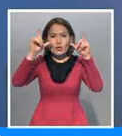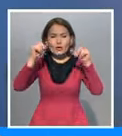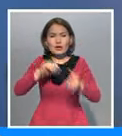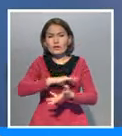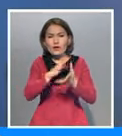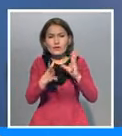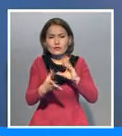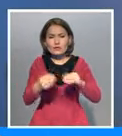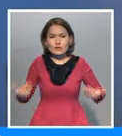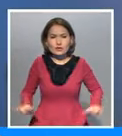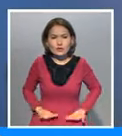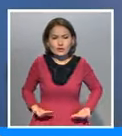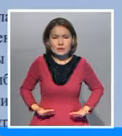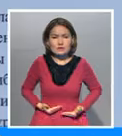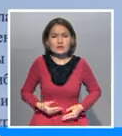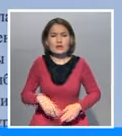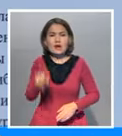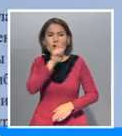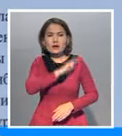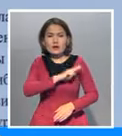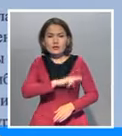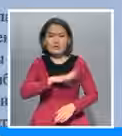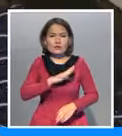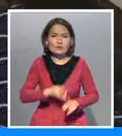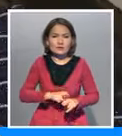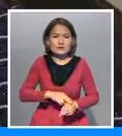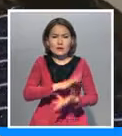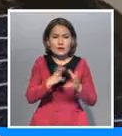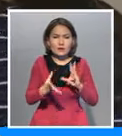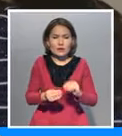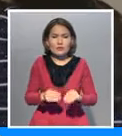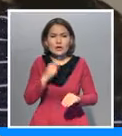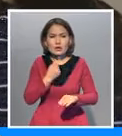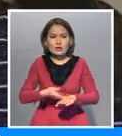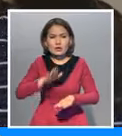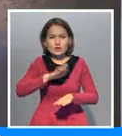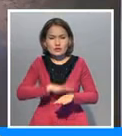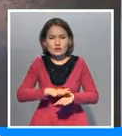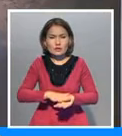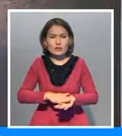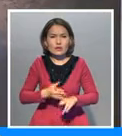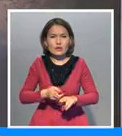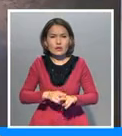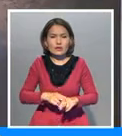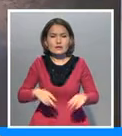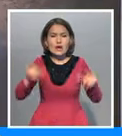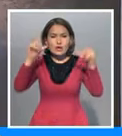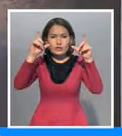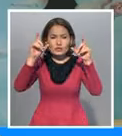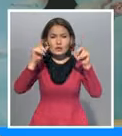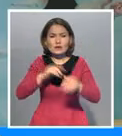бойы күткен мәлімдеген. Бір мезет таңдып отыратын суретші еңбегі сөзсіз ауыр. Көрермен үшін ол соғысқа да барады, тауға да